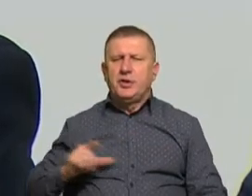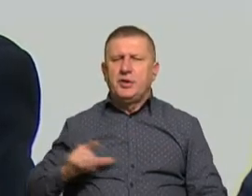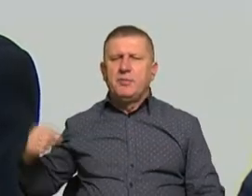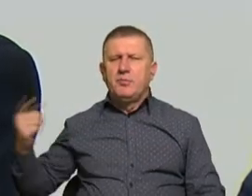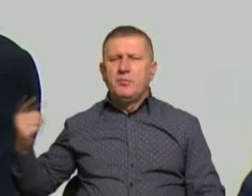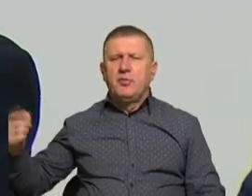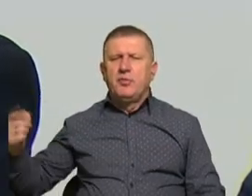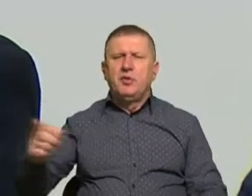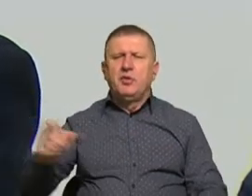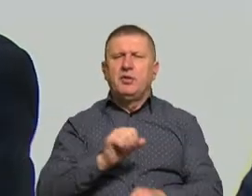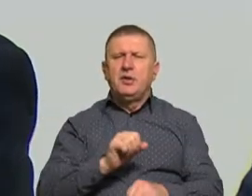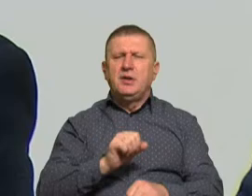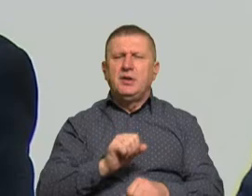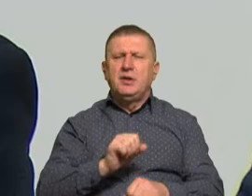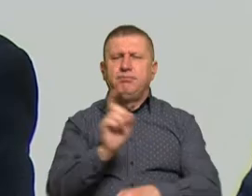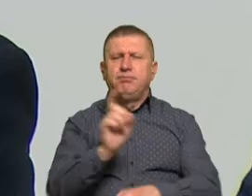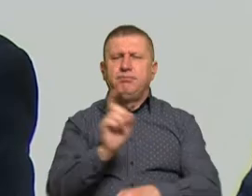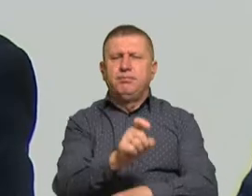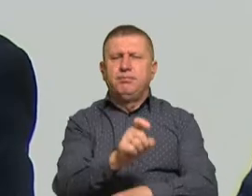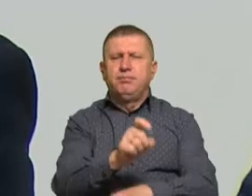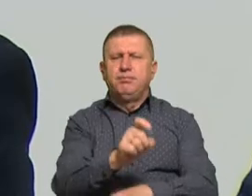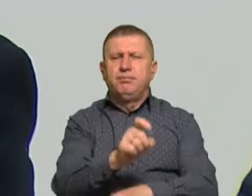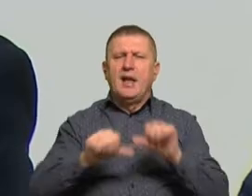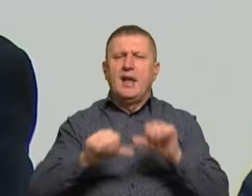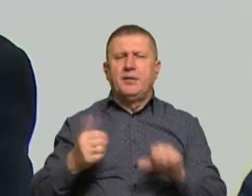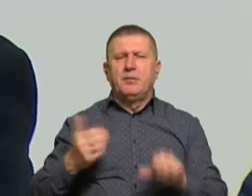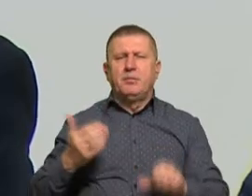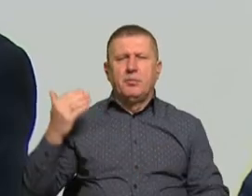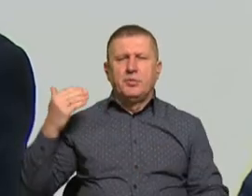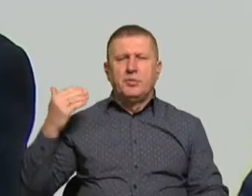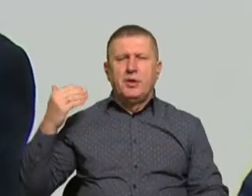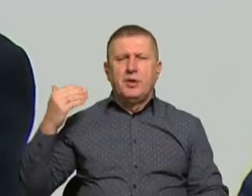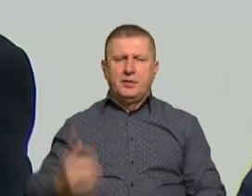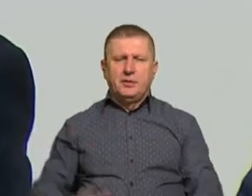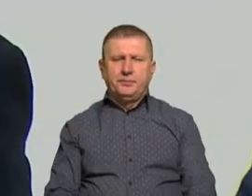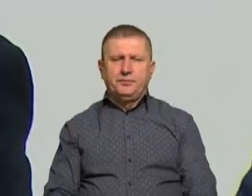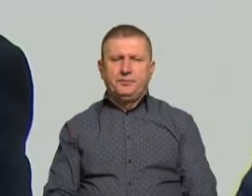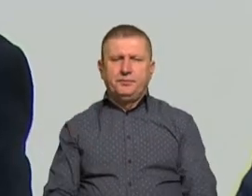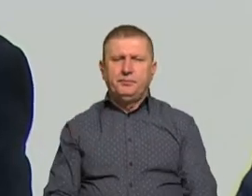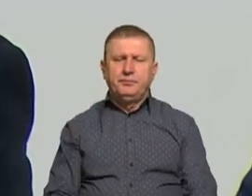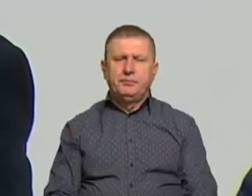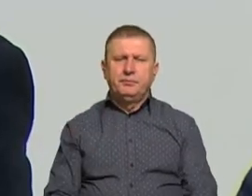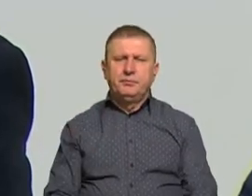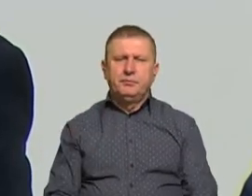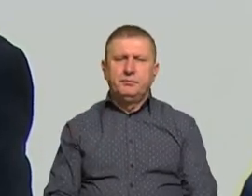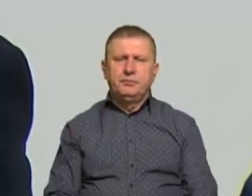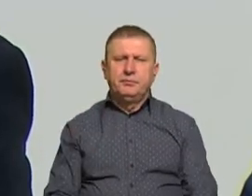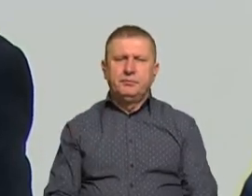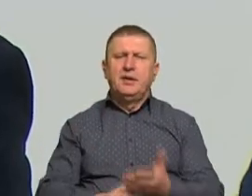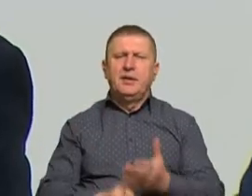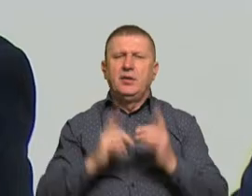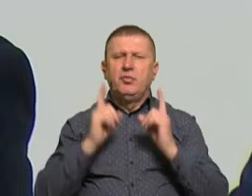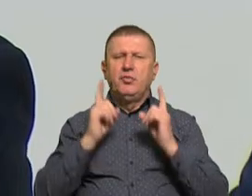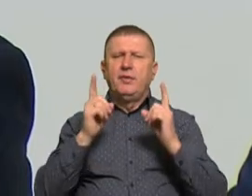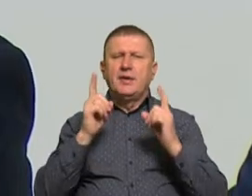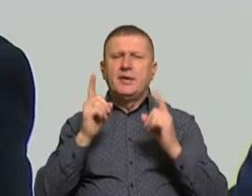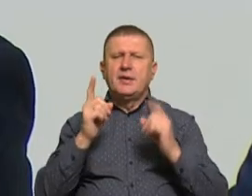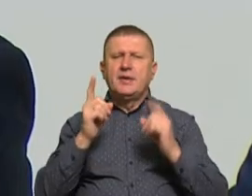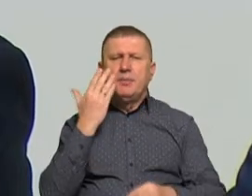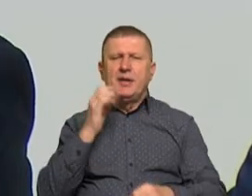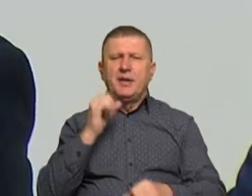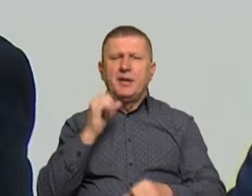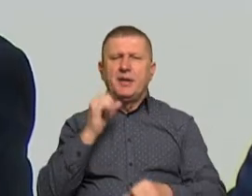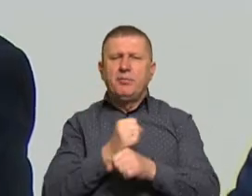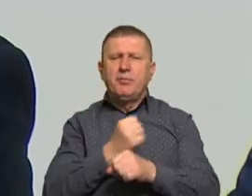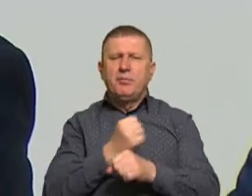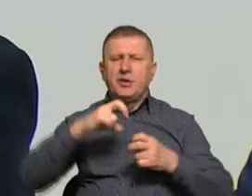To są zaniedbania lat poprzednich odnośnie tego, ale też mając na uwadze ten bardzo poważny problem